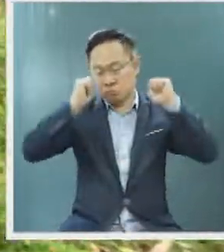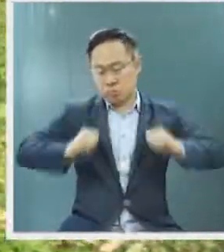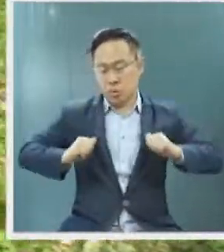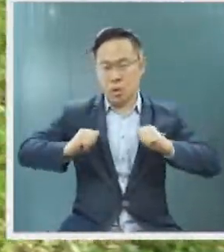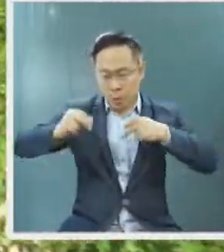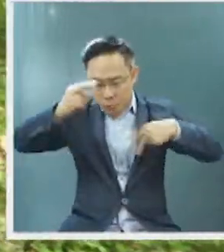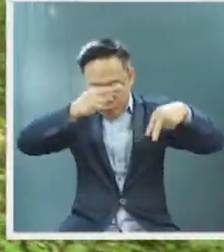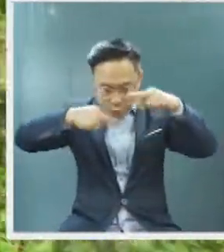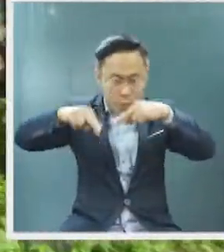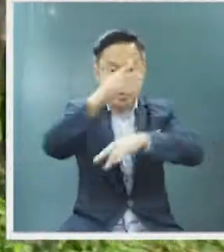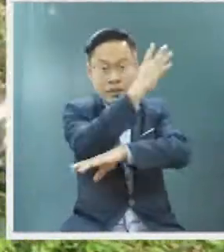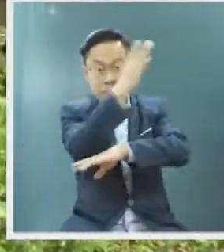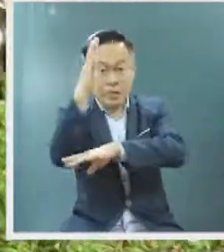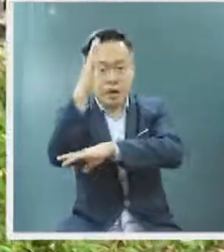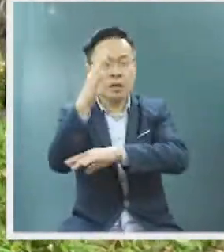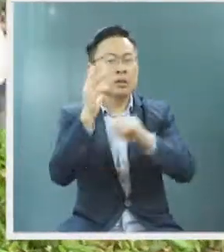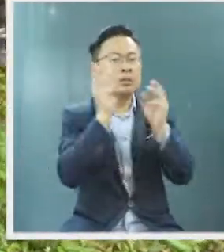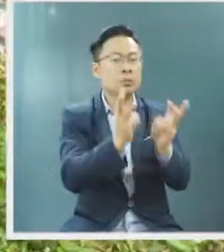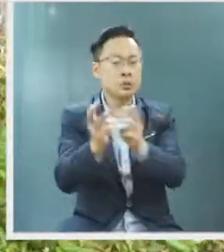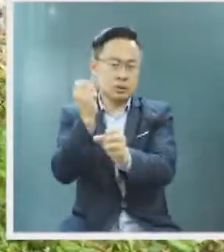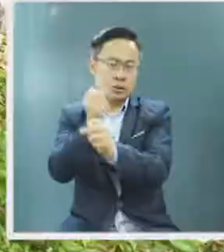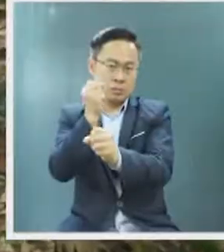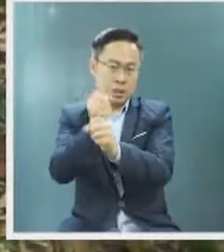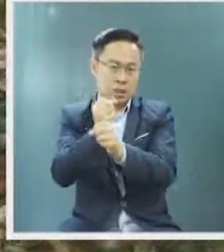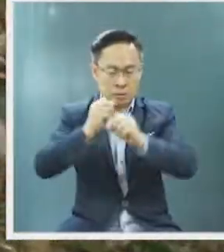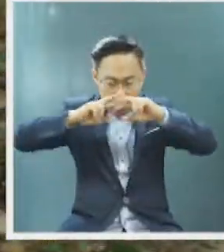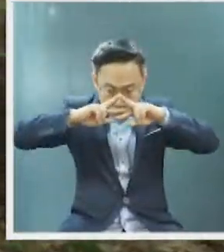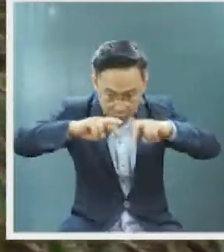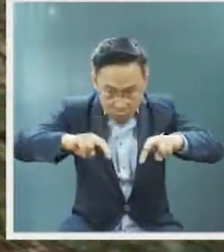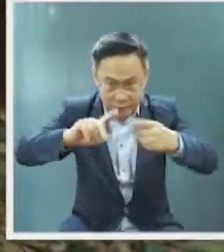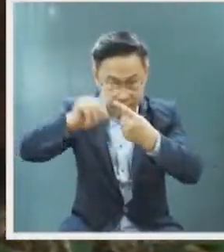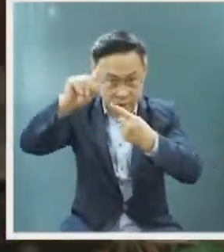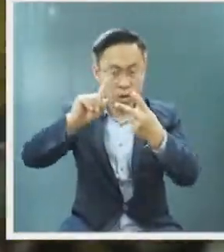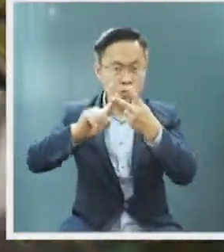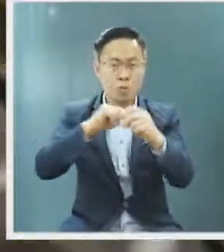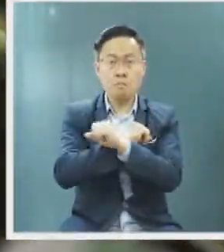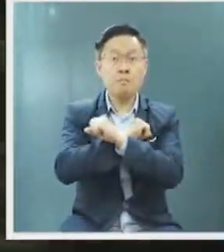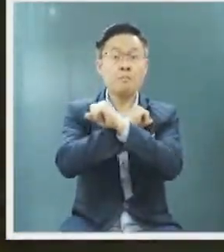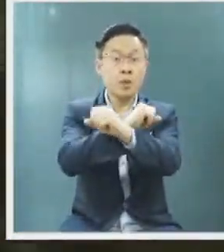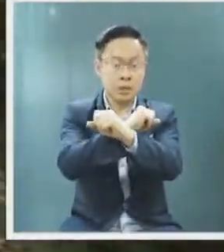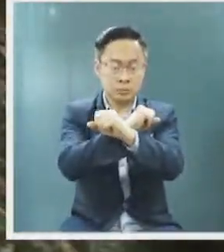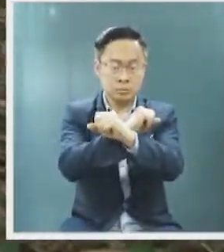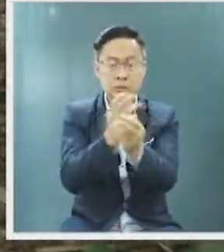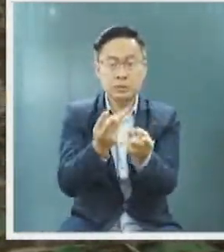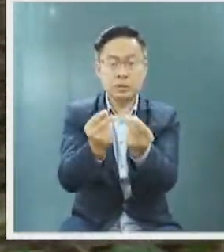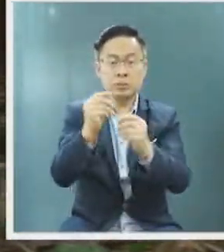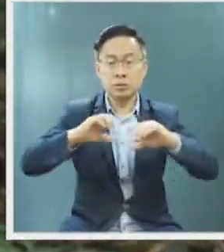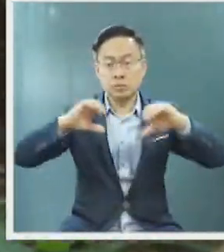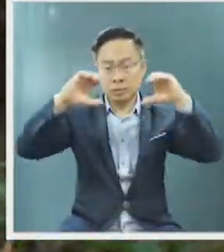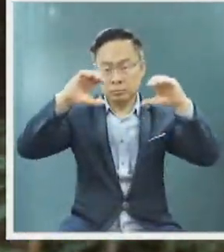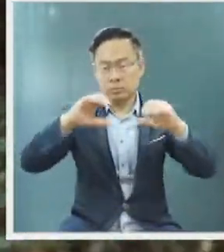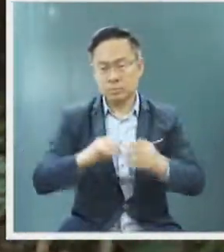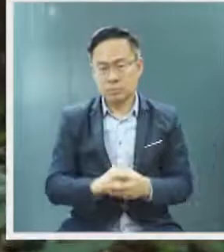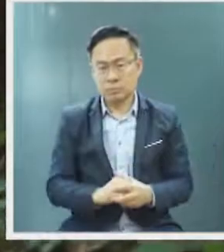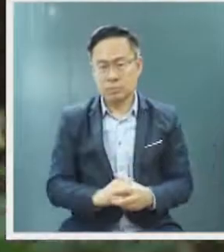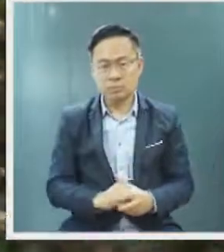การเดินลาดตระเวนลึกเข้าไปในป่าเป็นวิธีหลักที่เจ้าหน้าที่พิทักษ์ป่าใช้ในการสำรวจและป้องกันภัยคุกคามในพื้นที่อนุรัก